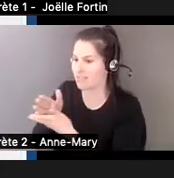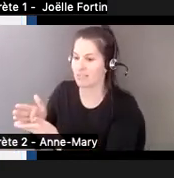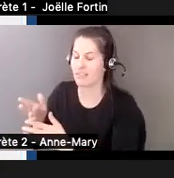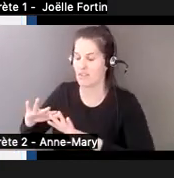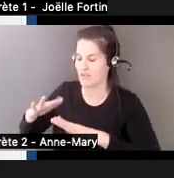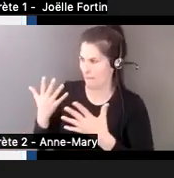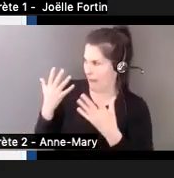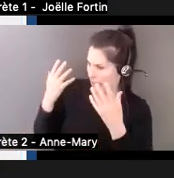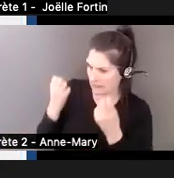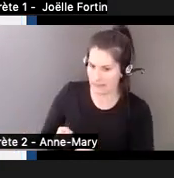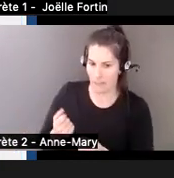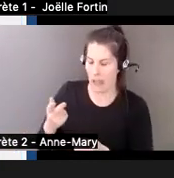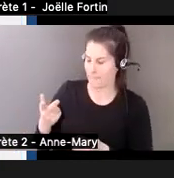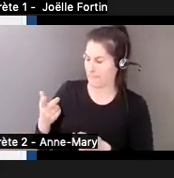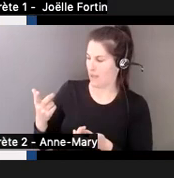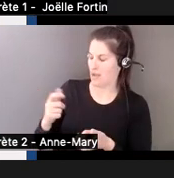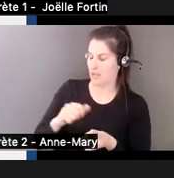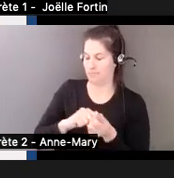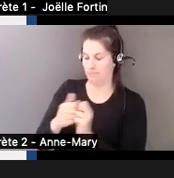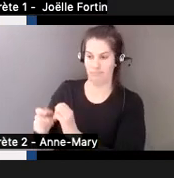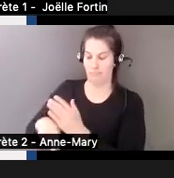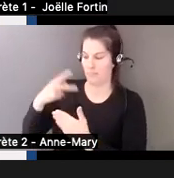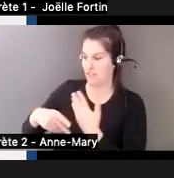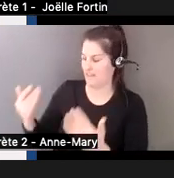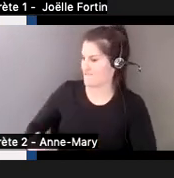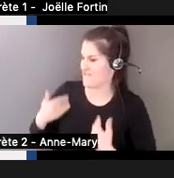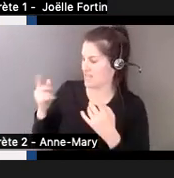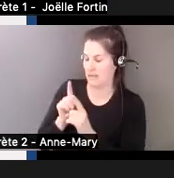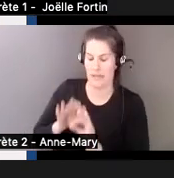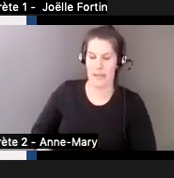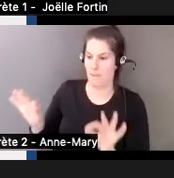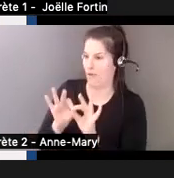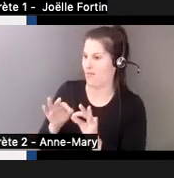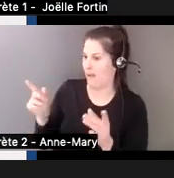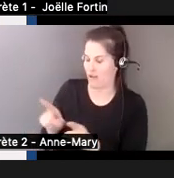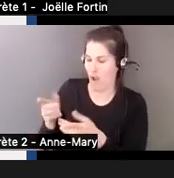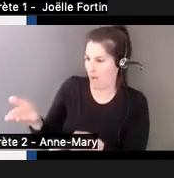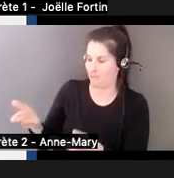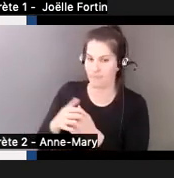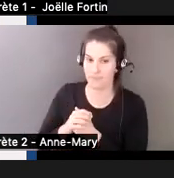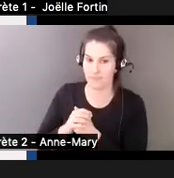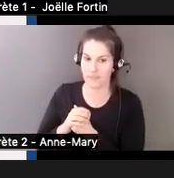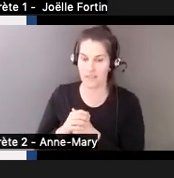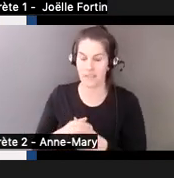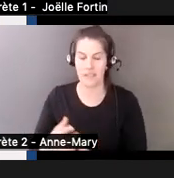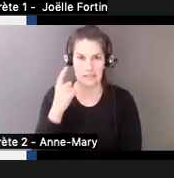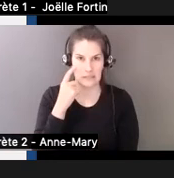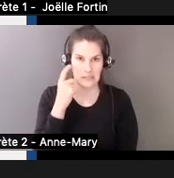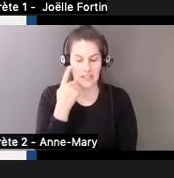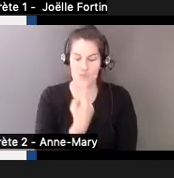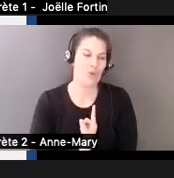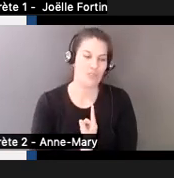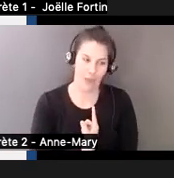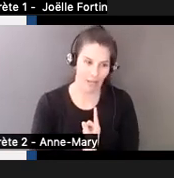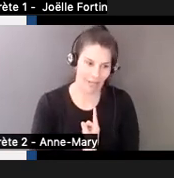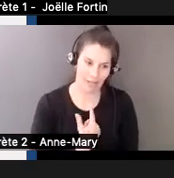faire un projet de vie aussi important de cette maladie? Je pense qu'il y a une... Déjà, je ne suis pas toute seule. Hein.